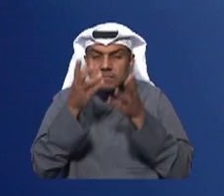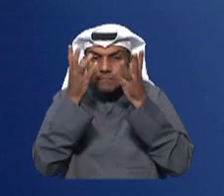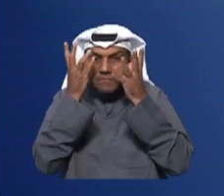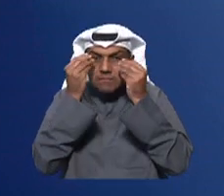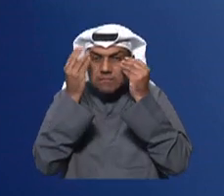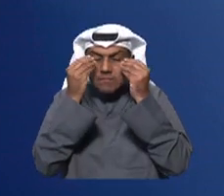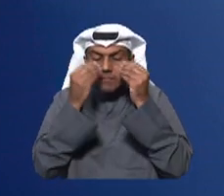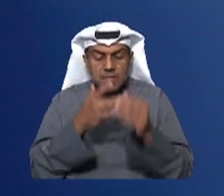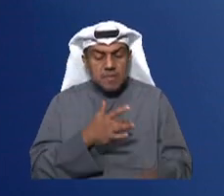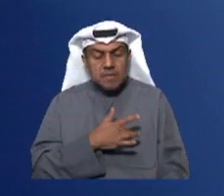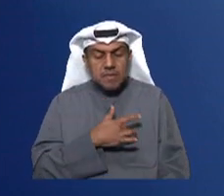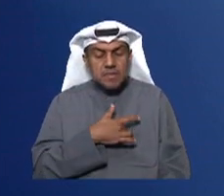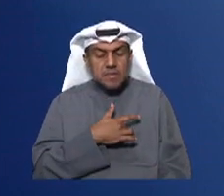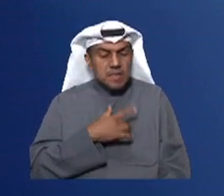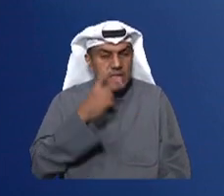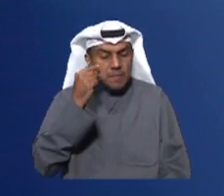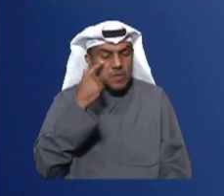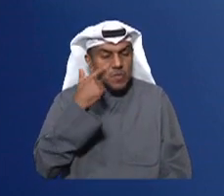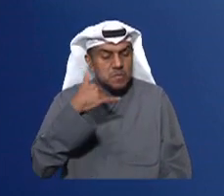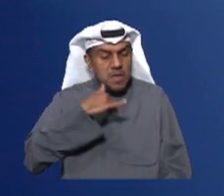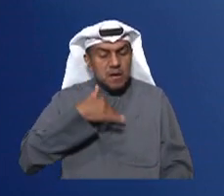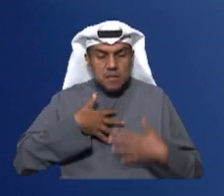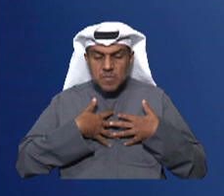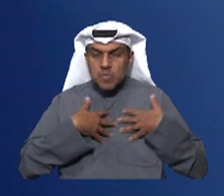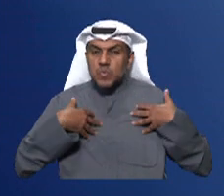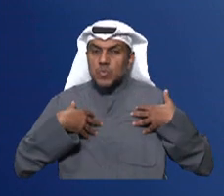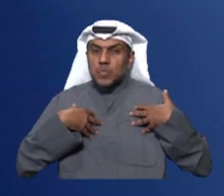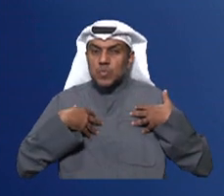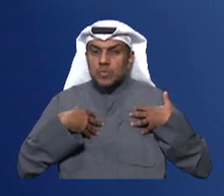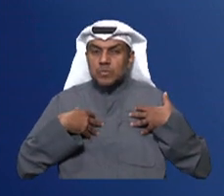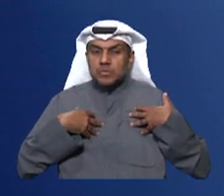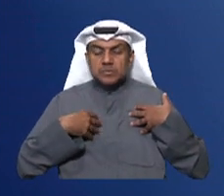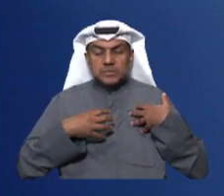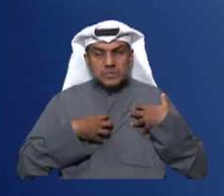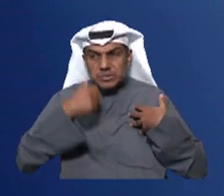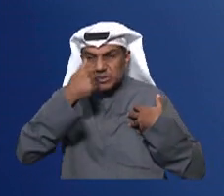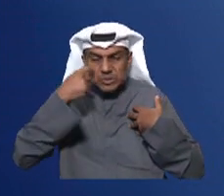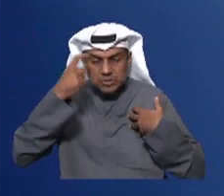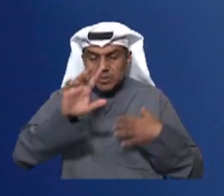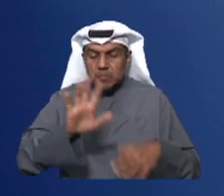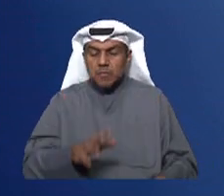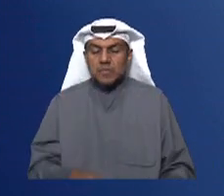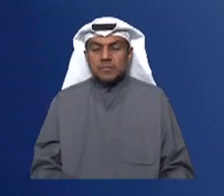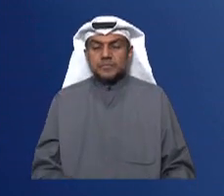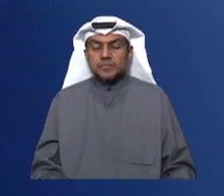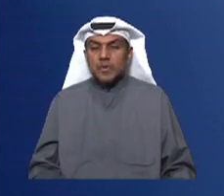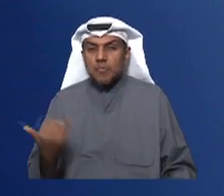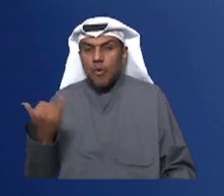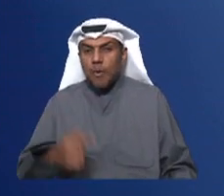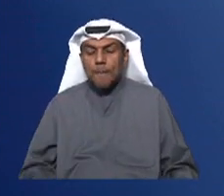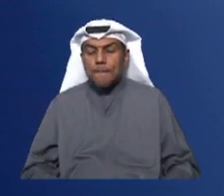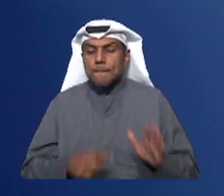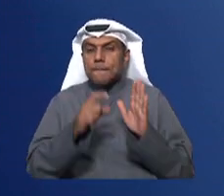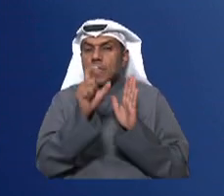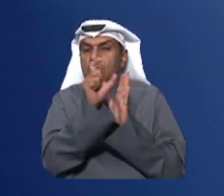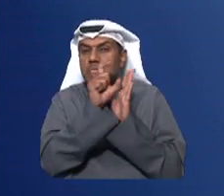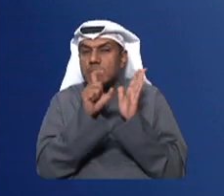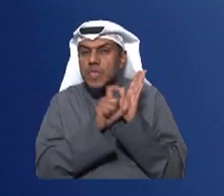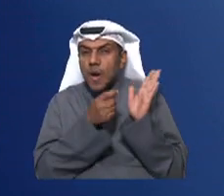وتكوين اتجاهات إيجابية نحو هذه الاختبارات. وكذلك أمر مهم جدا وهو الالتزام بالنظم واللوائح أثناء